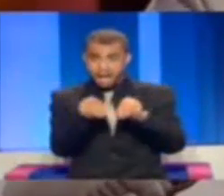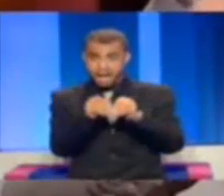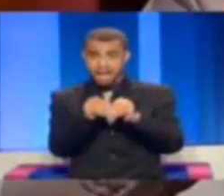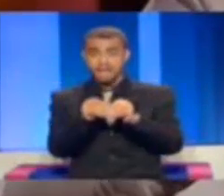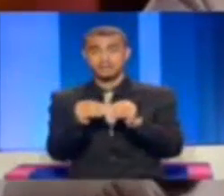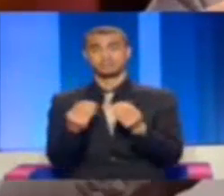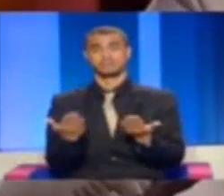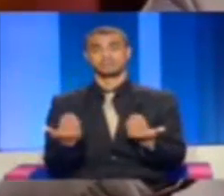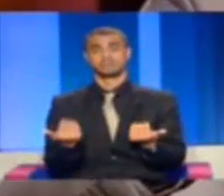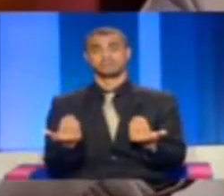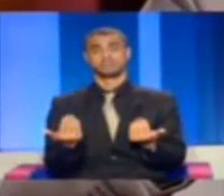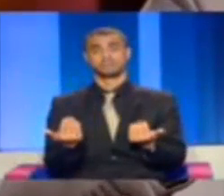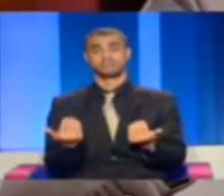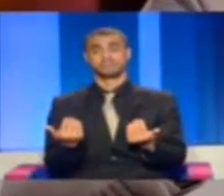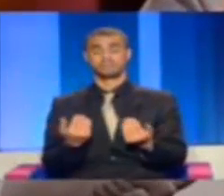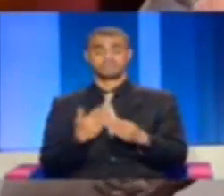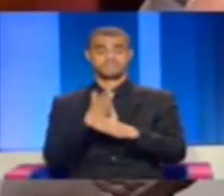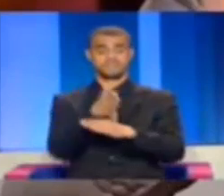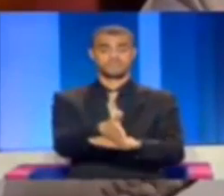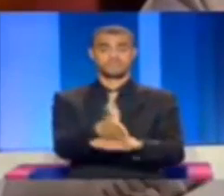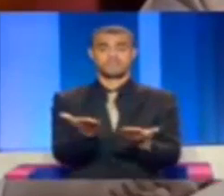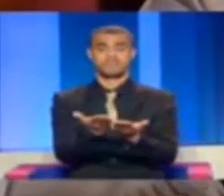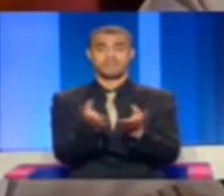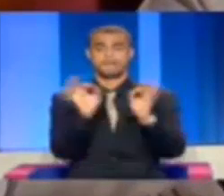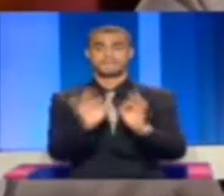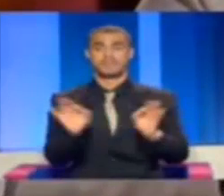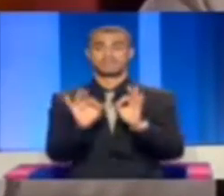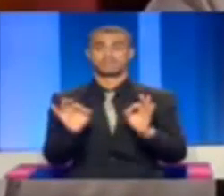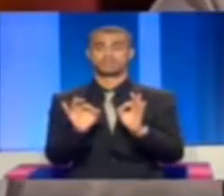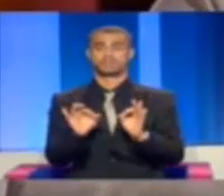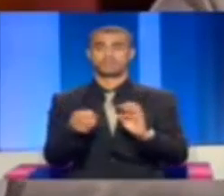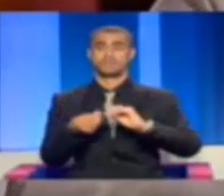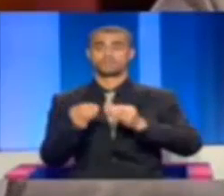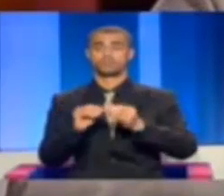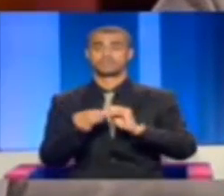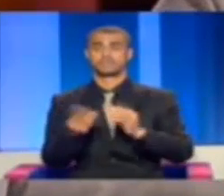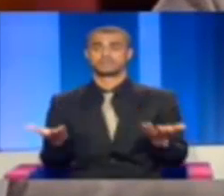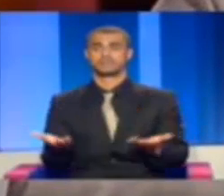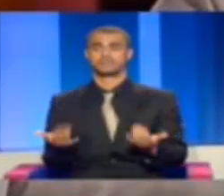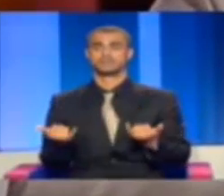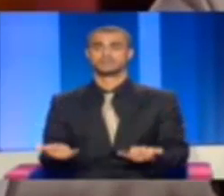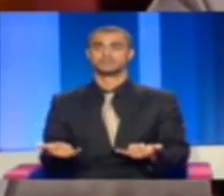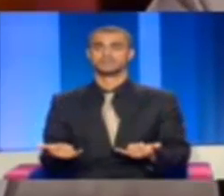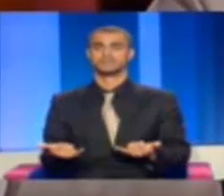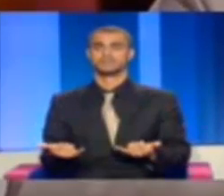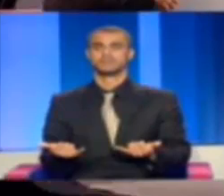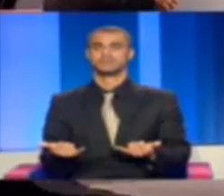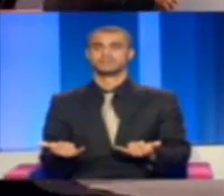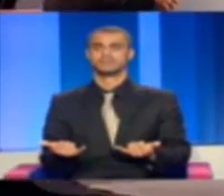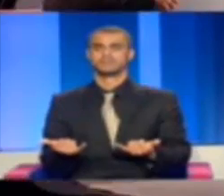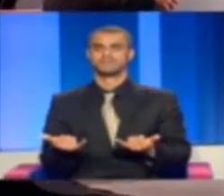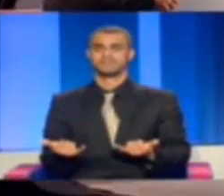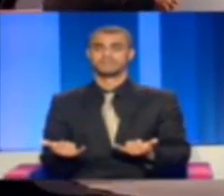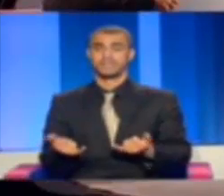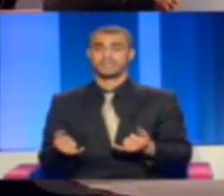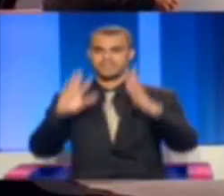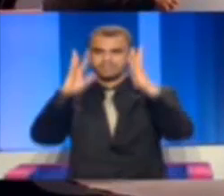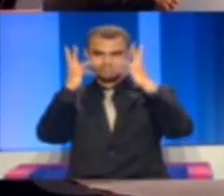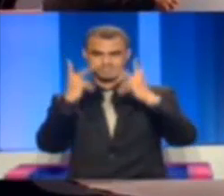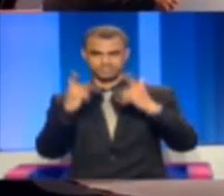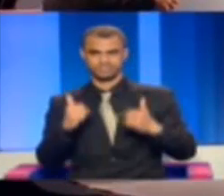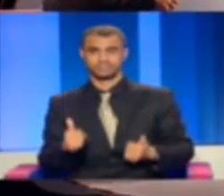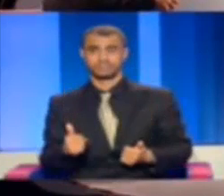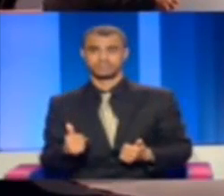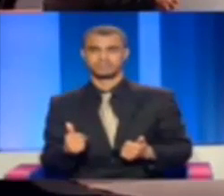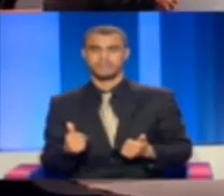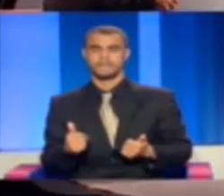27,000 عائله لا زالت في لائحه الانتظار لا تحلم الا بمقعد دراسي في المدرسه في سميتو.